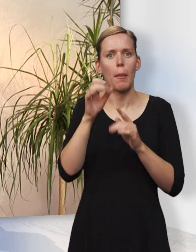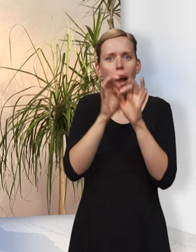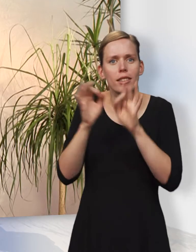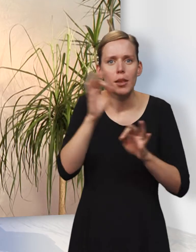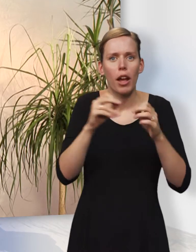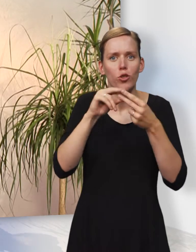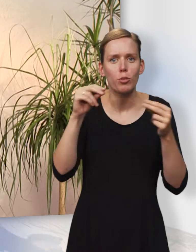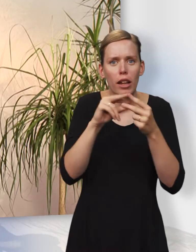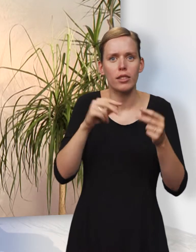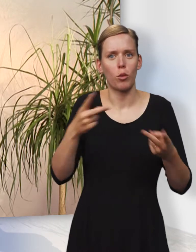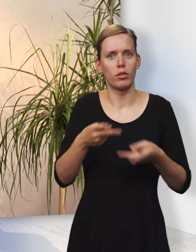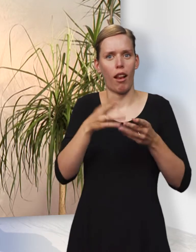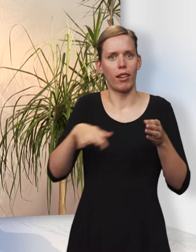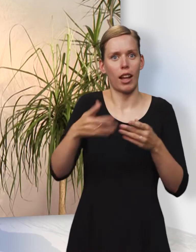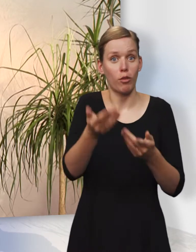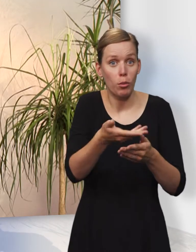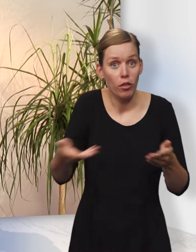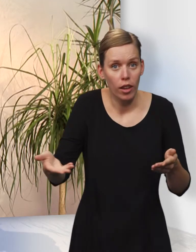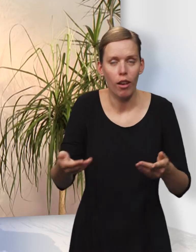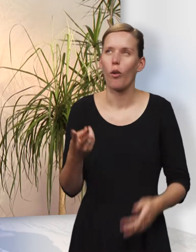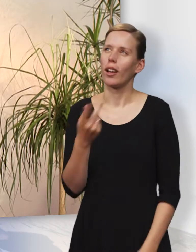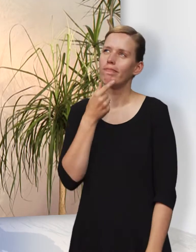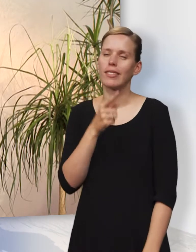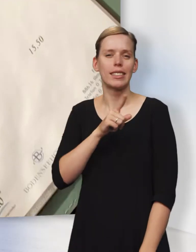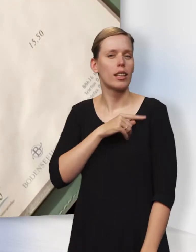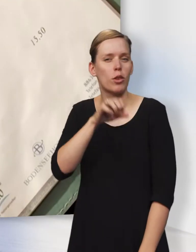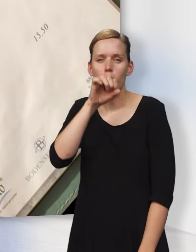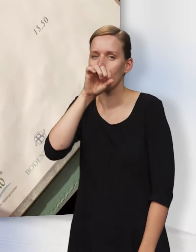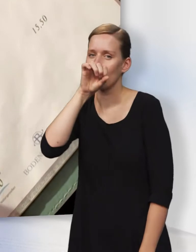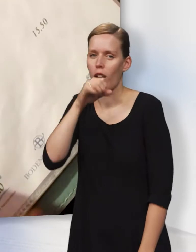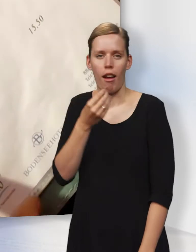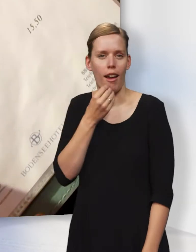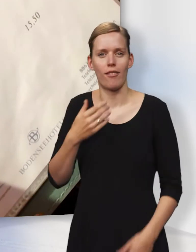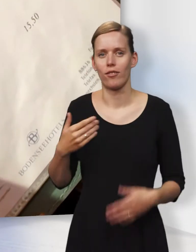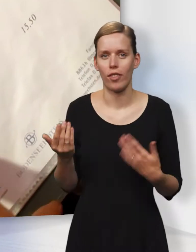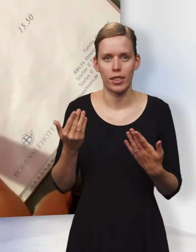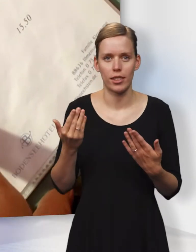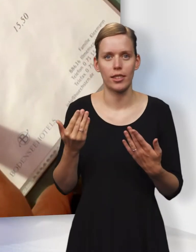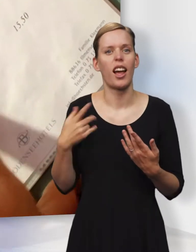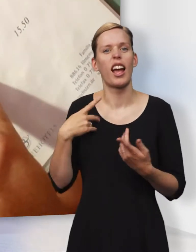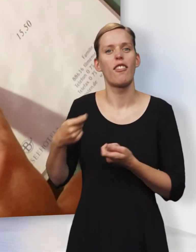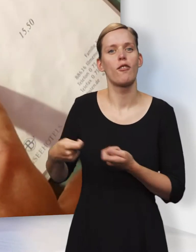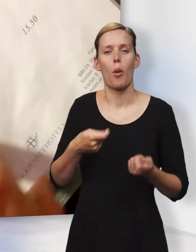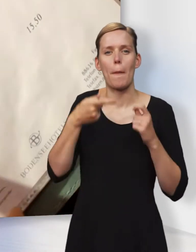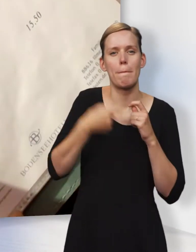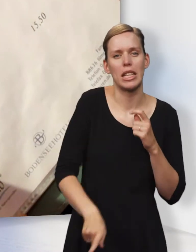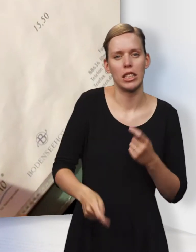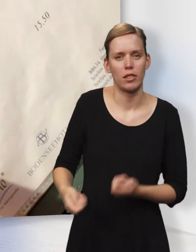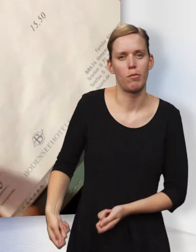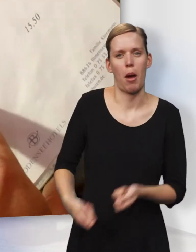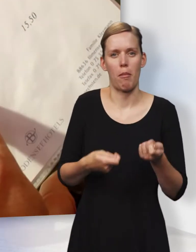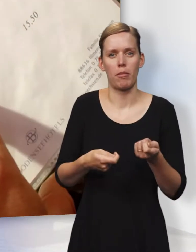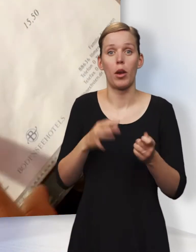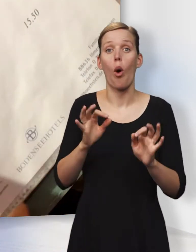einem Salatteller vom Buffet, obwohl meine persönliche Leib- und Magenspeise ist eine Fuhre Mist,